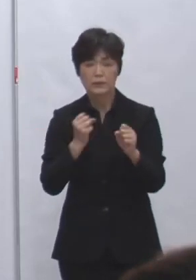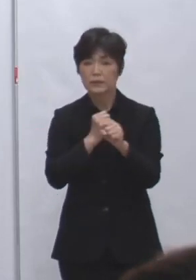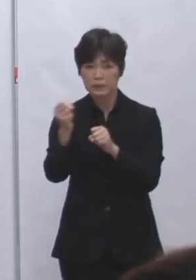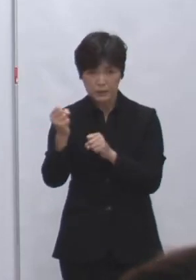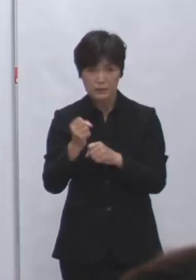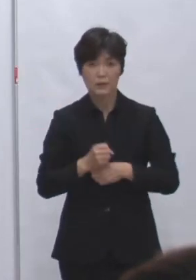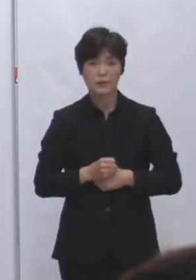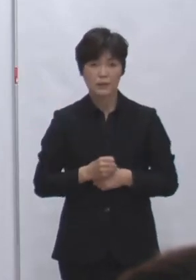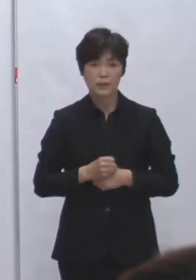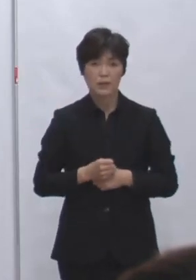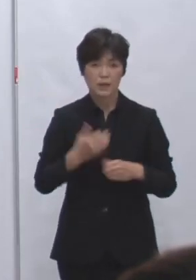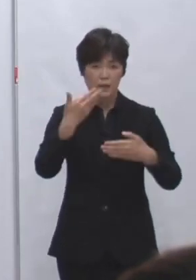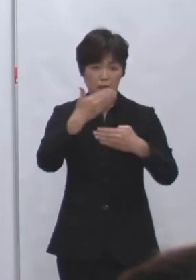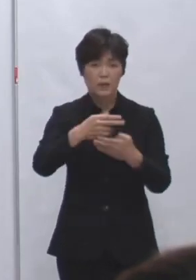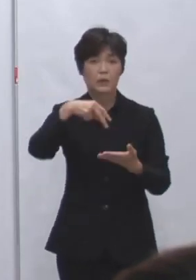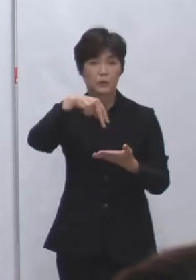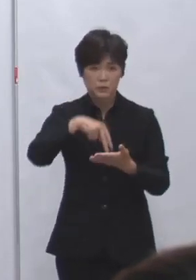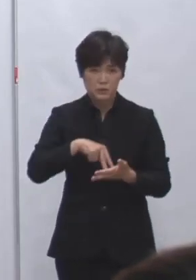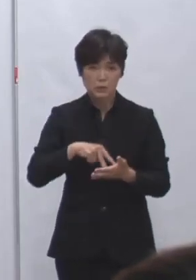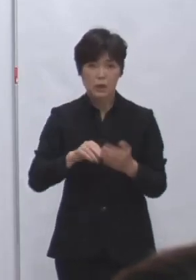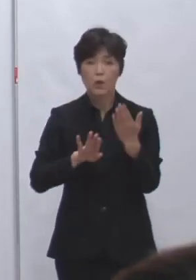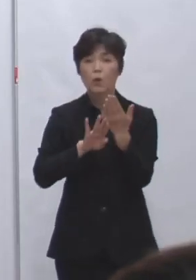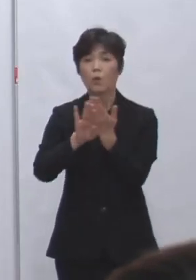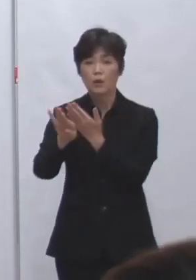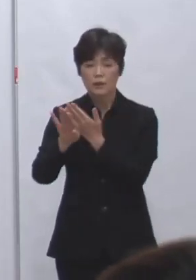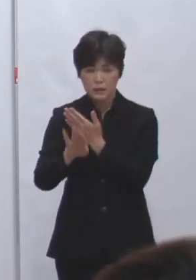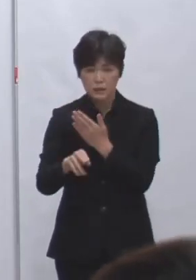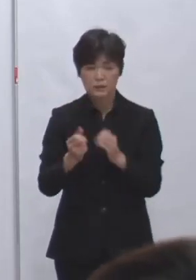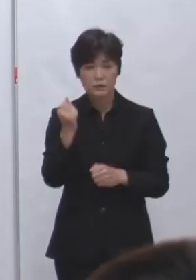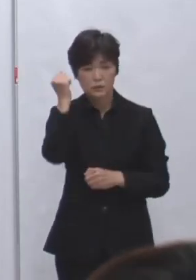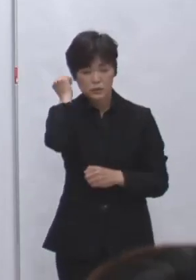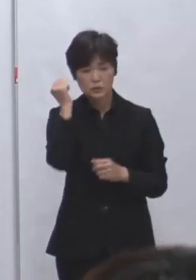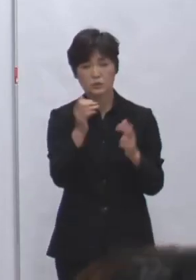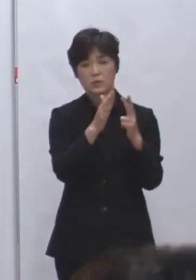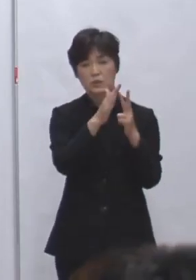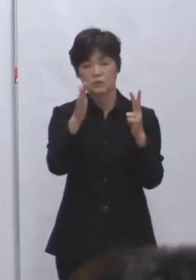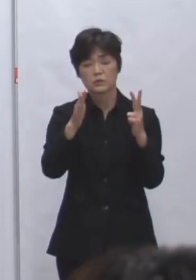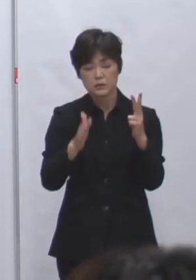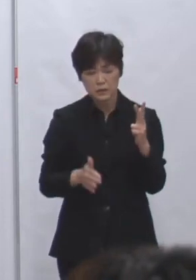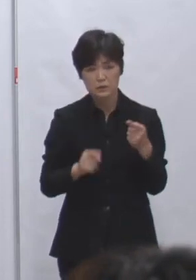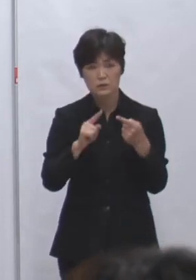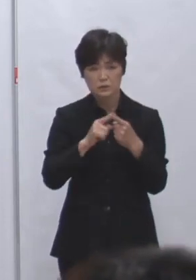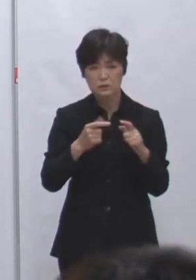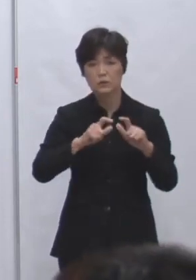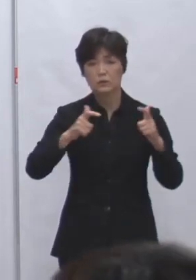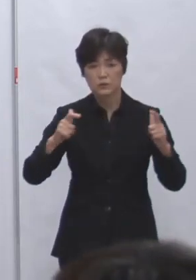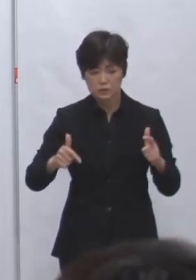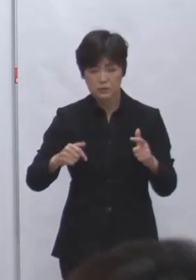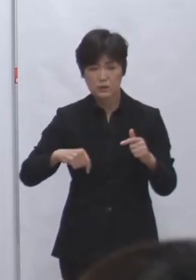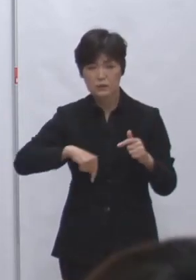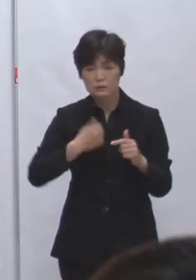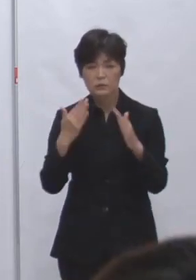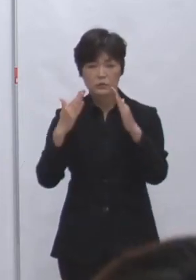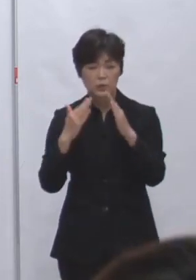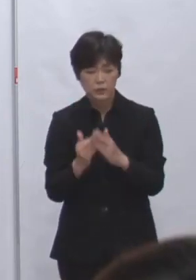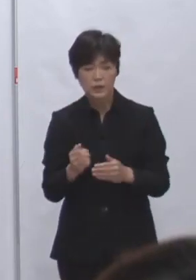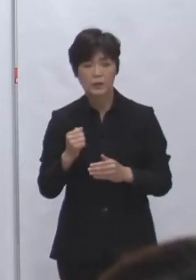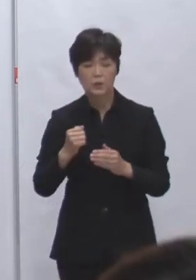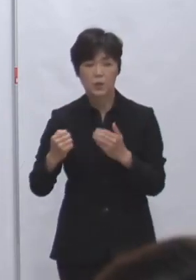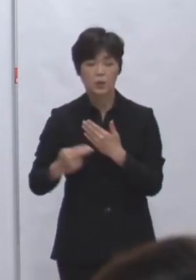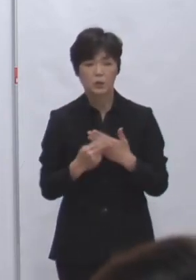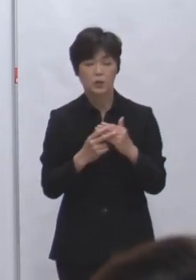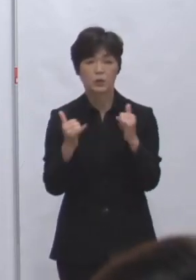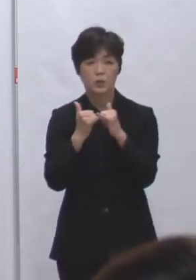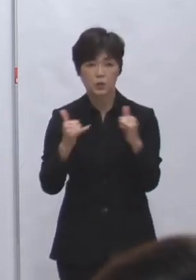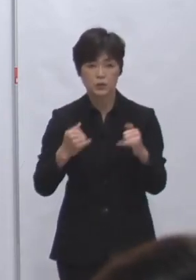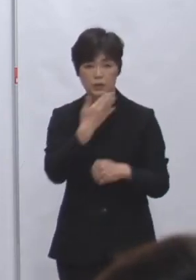ません。県といたしましても、このほかにですね、宿泊療養施設の拡充ですとか、自宅療養者の健康観察